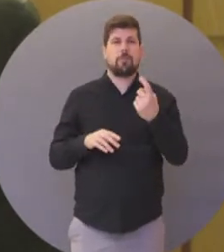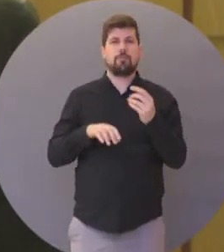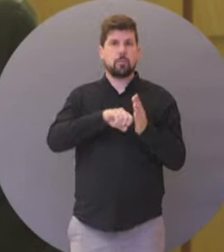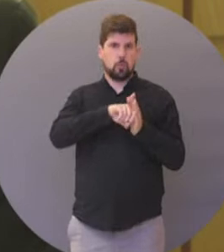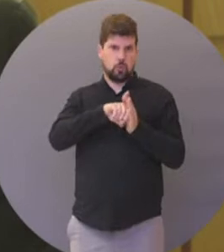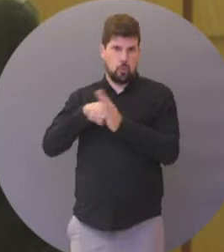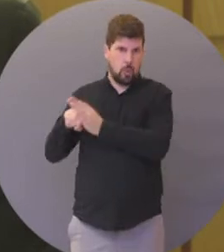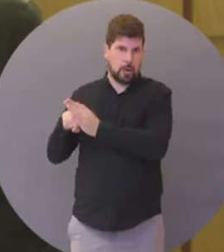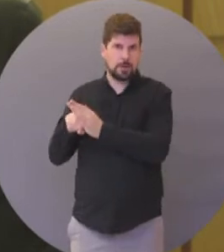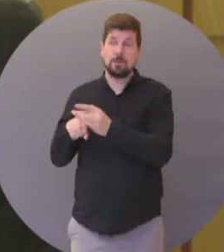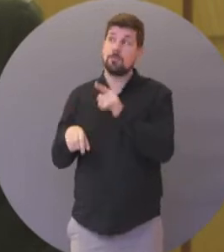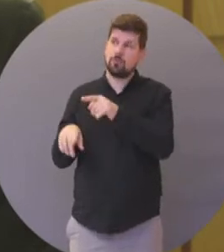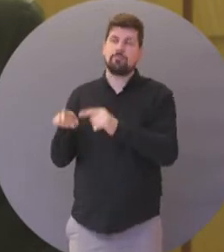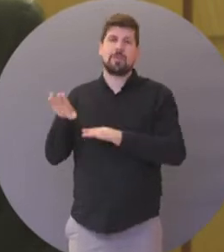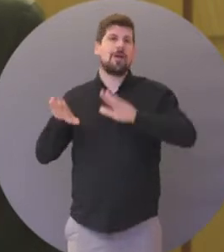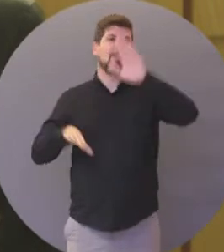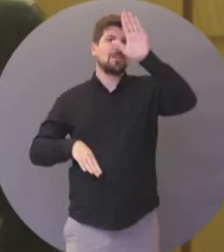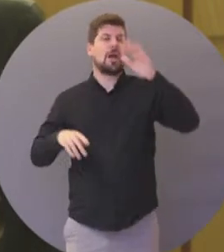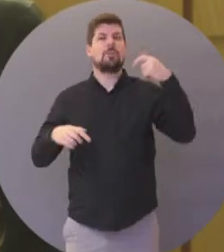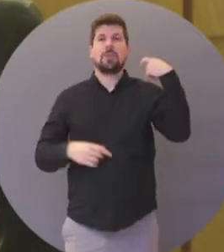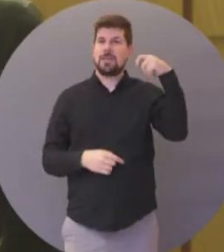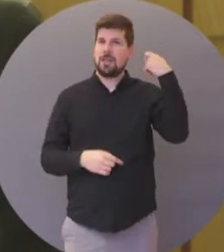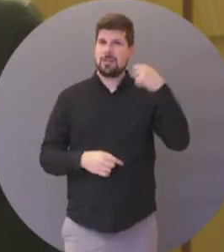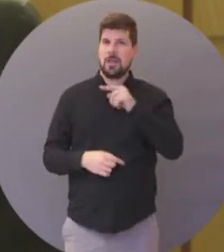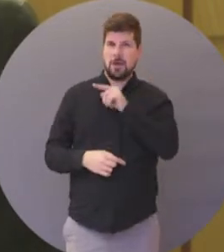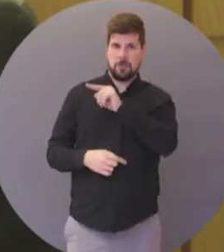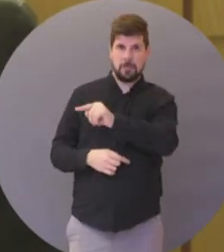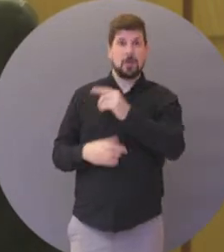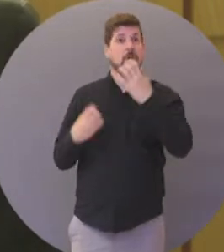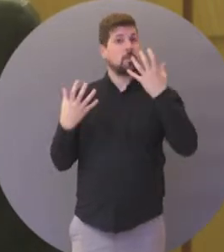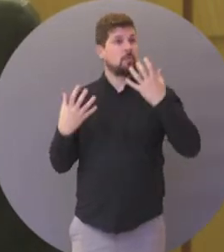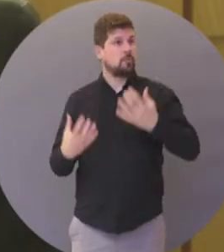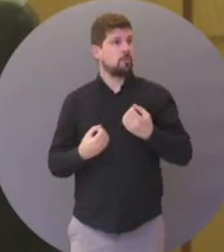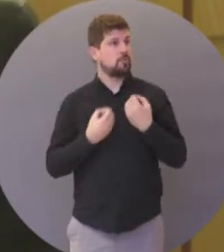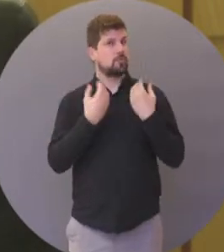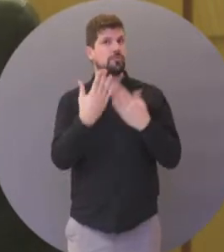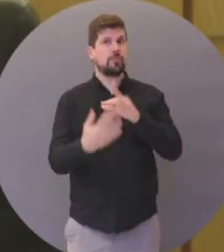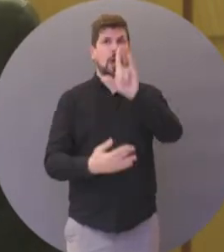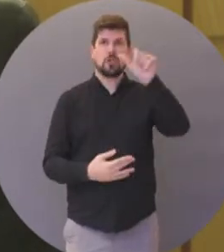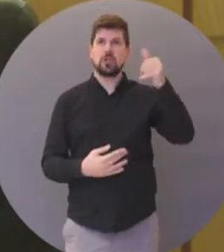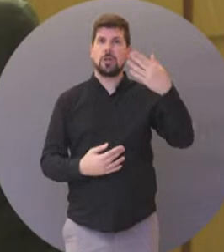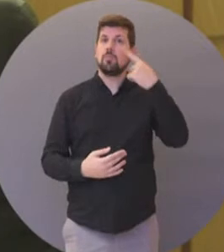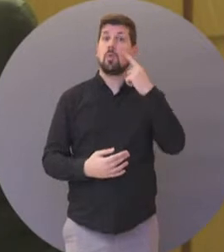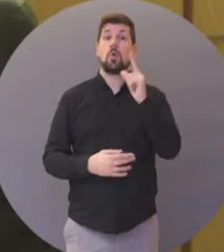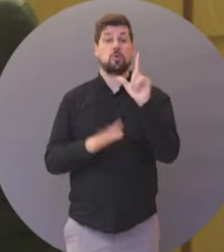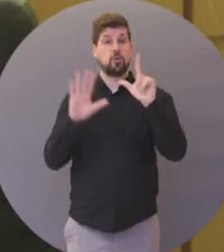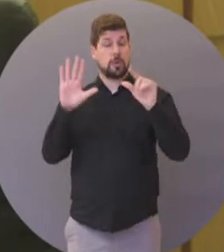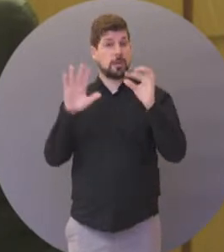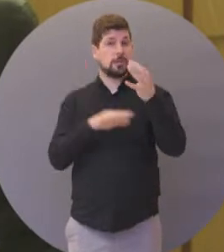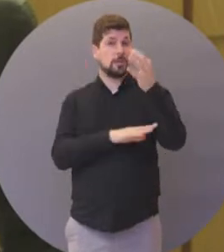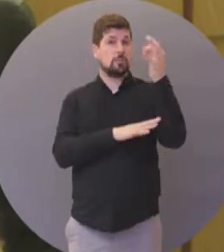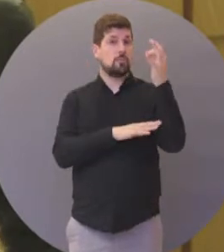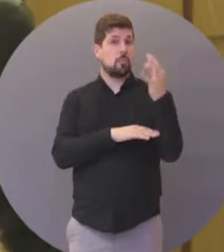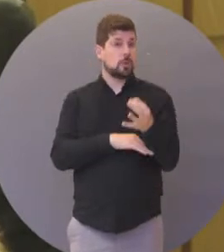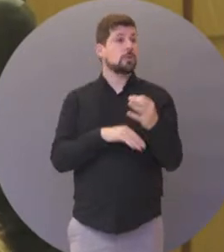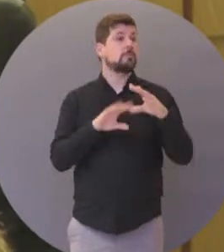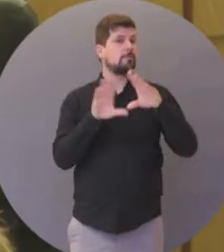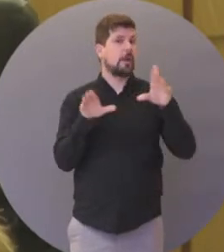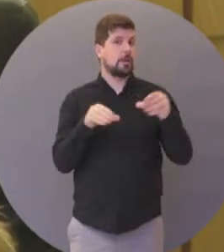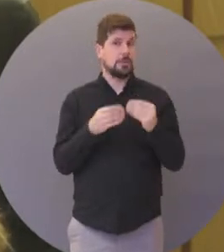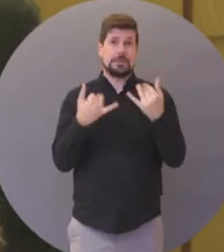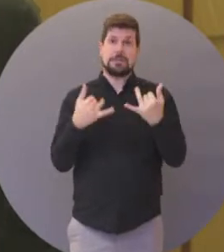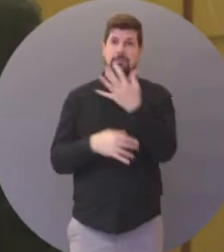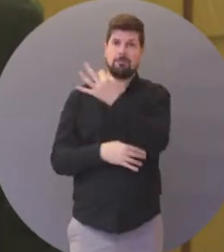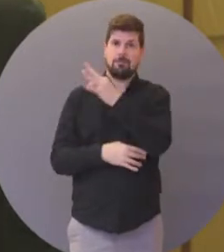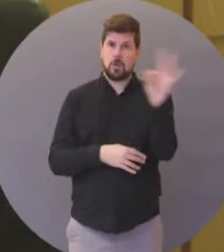au présidentiel qui promettait l'accès au logement sociaux à 70% des ménages en France